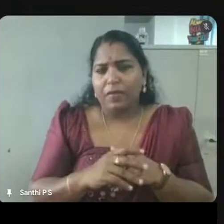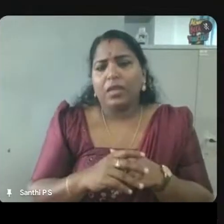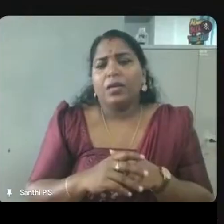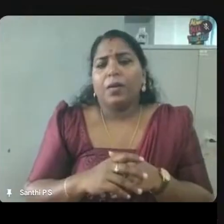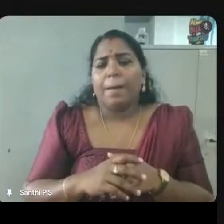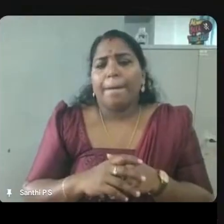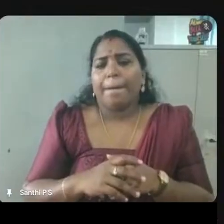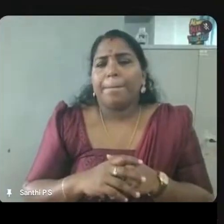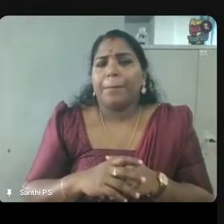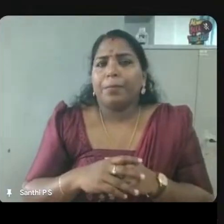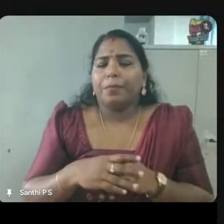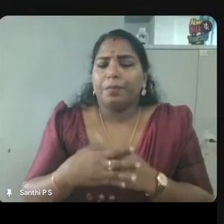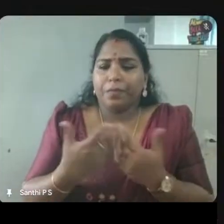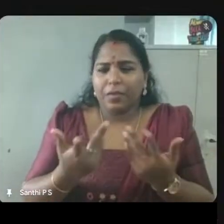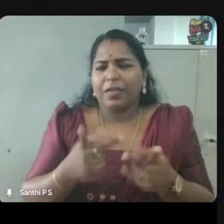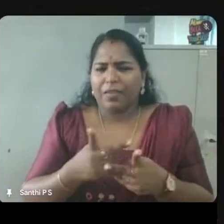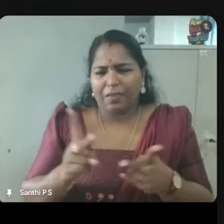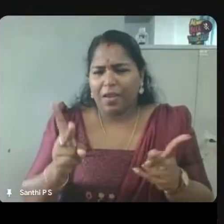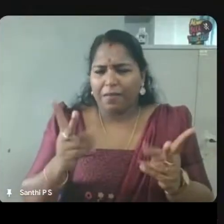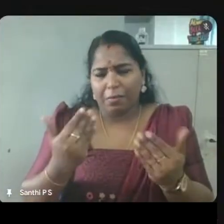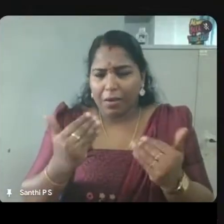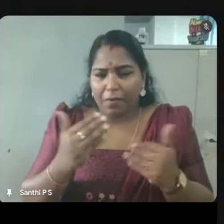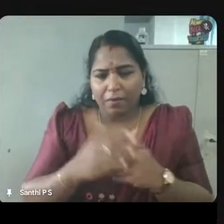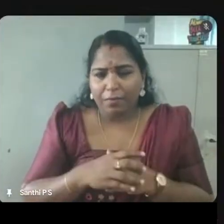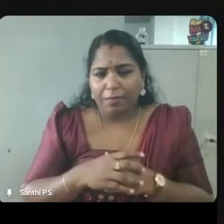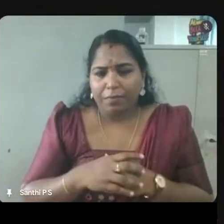എന്നൊക്കെ പറയുന്ന അതിന്റെ പ്രിക്കസേഴ്സ് ആയിട്ടുള്ള